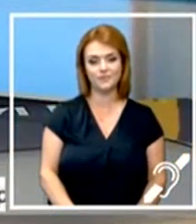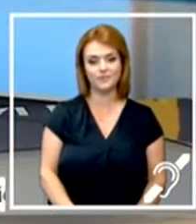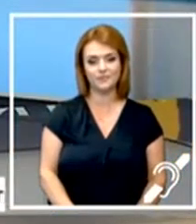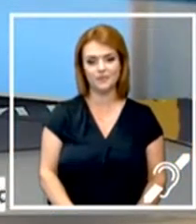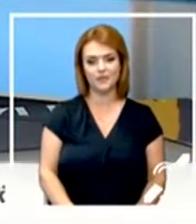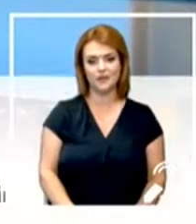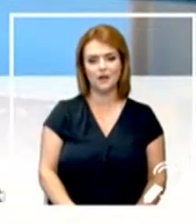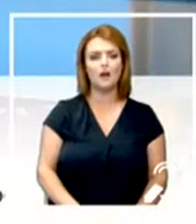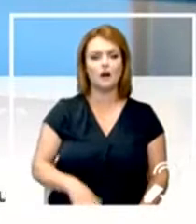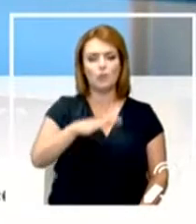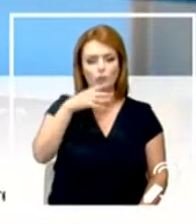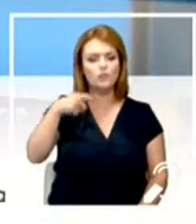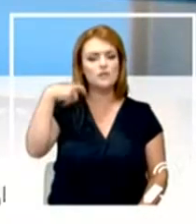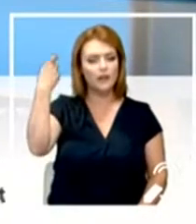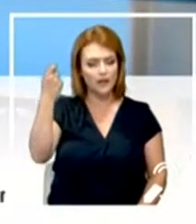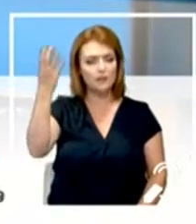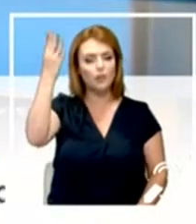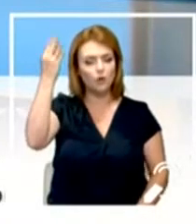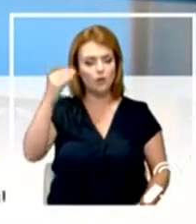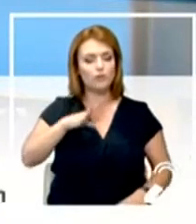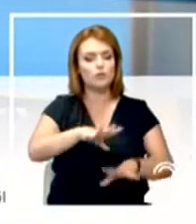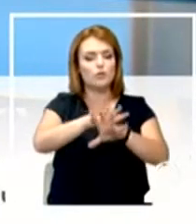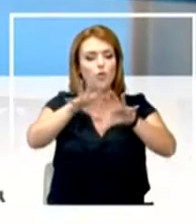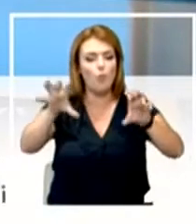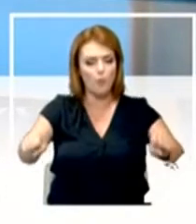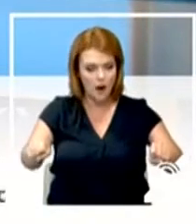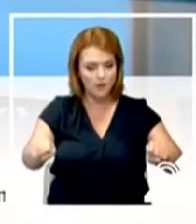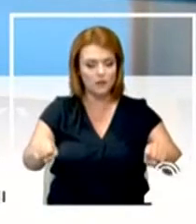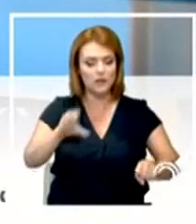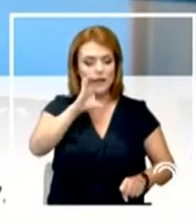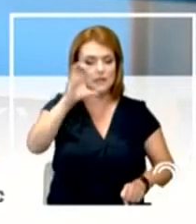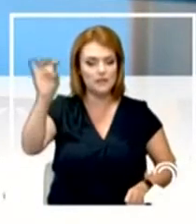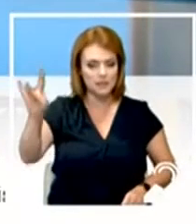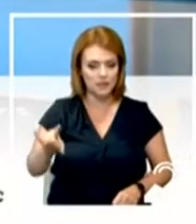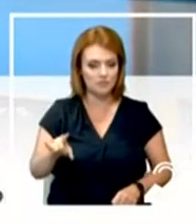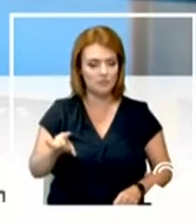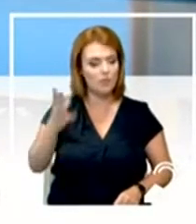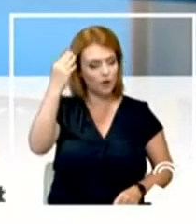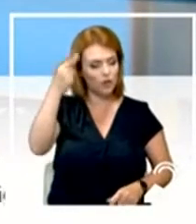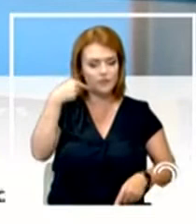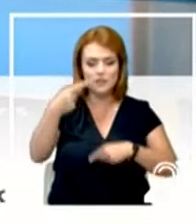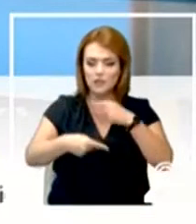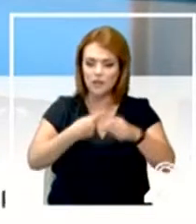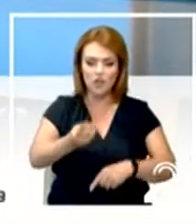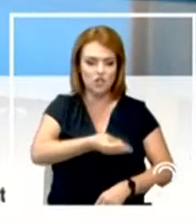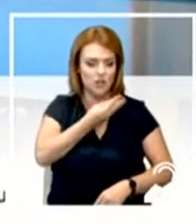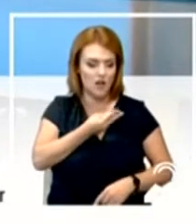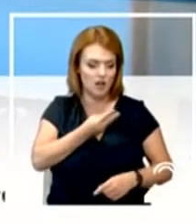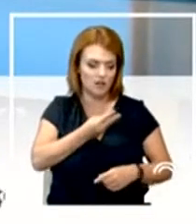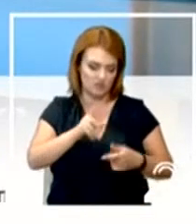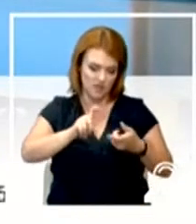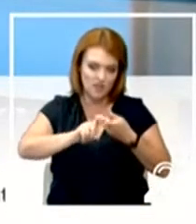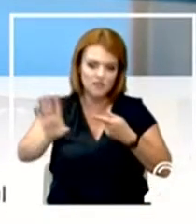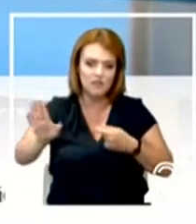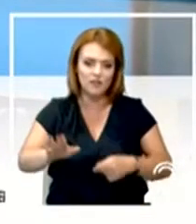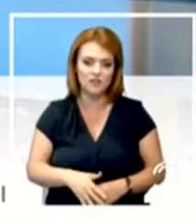După ani grei de ocupație sovietică, și-a dorit libertate și independență. A luptat cu sânge pentru ele, iar